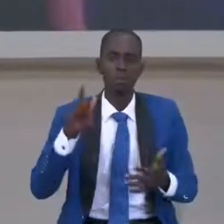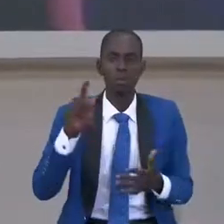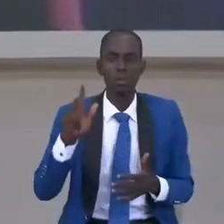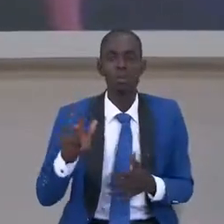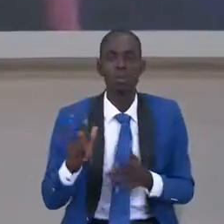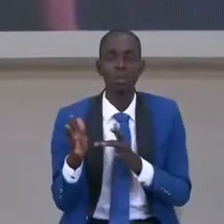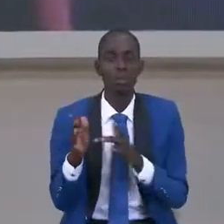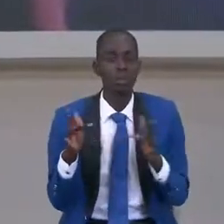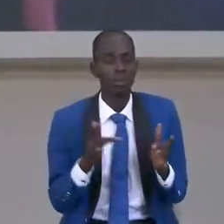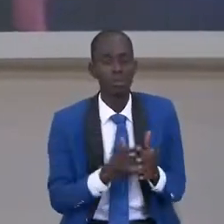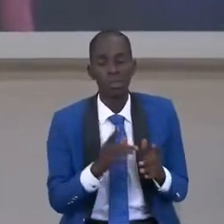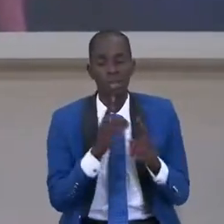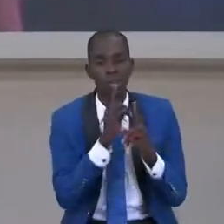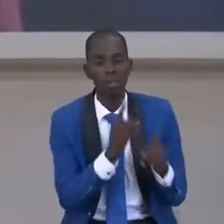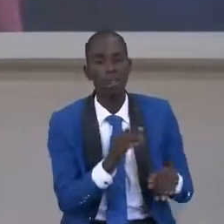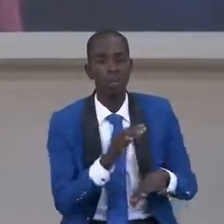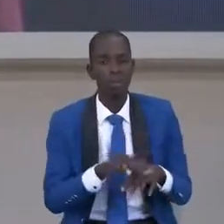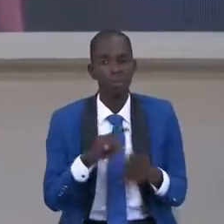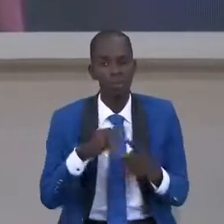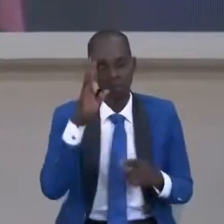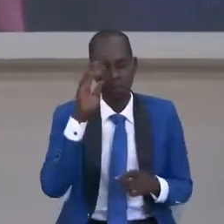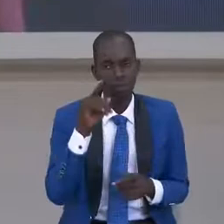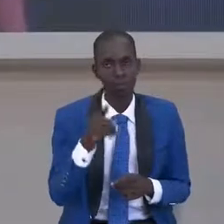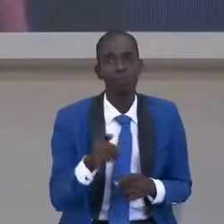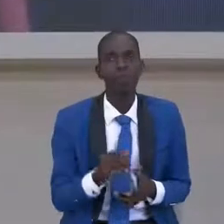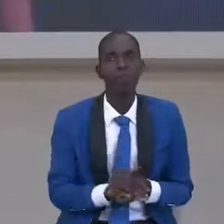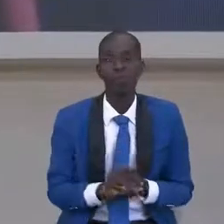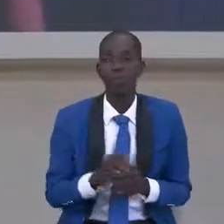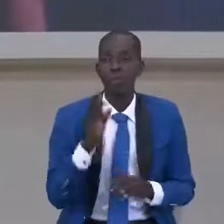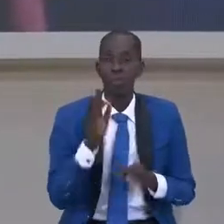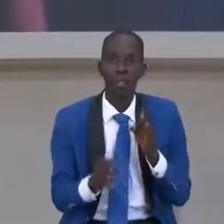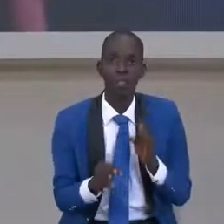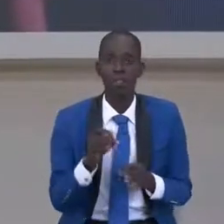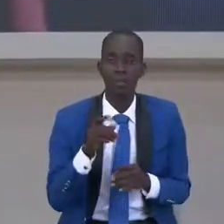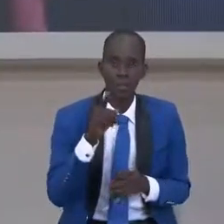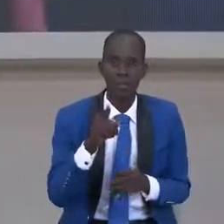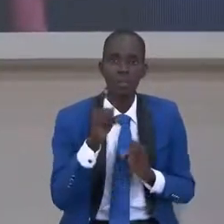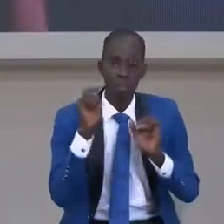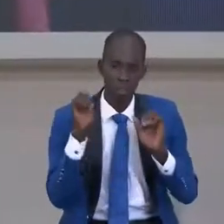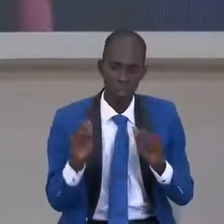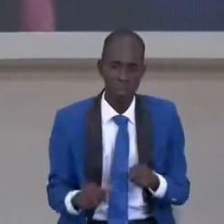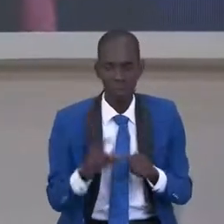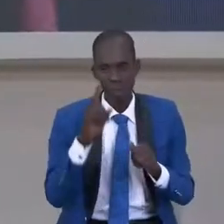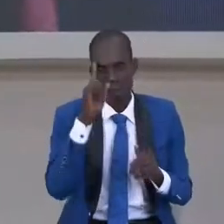Marc 9, 23. Jésus lui dit, si tu peux croire,